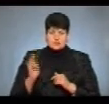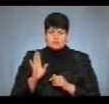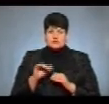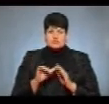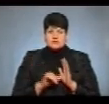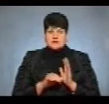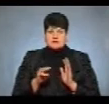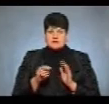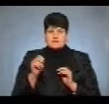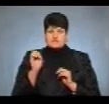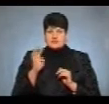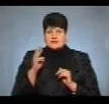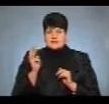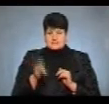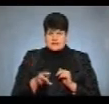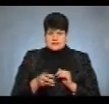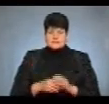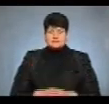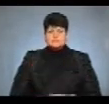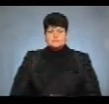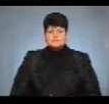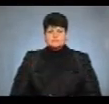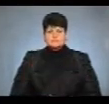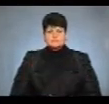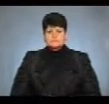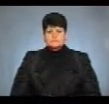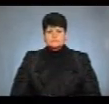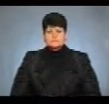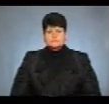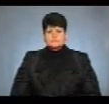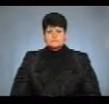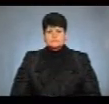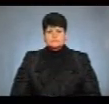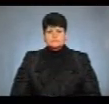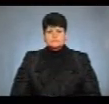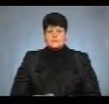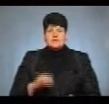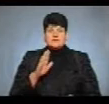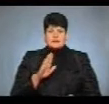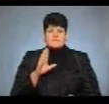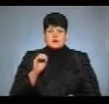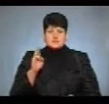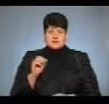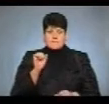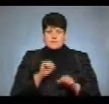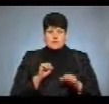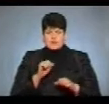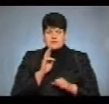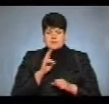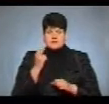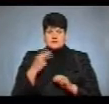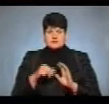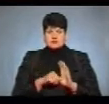16 травня о 14:30. Анжела Шоу, Василь Панчук, новини. Віталія Ващенка побили в Кременці